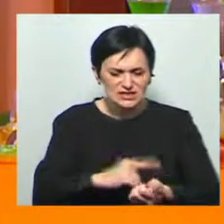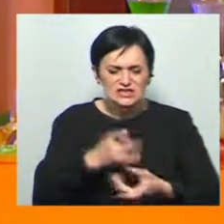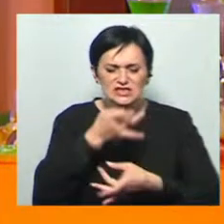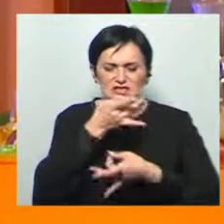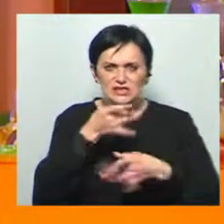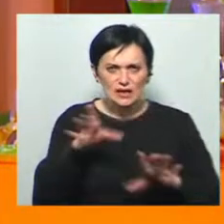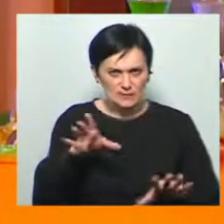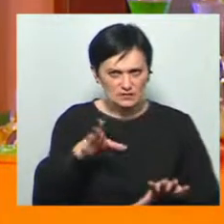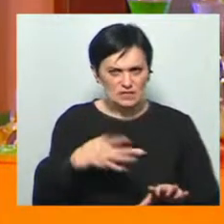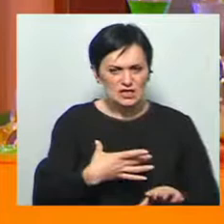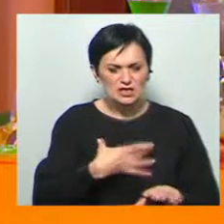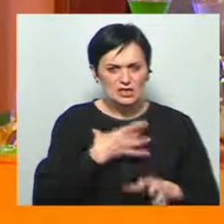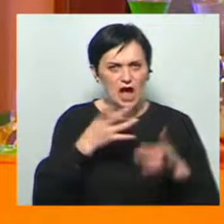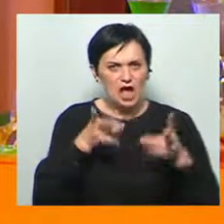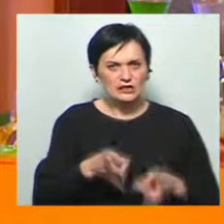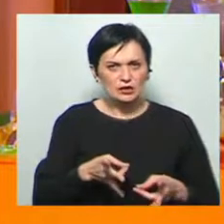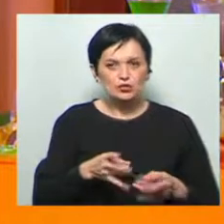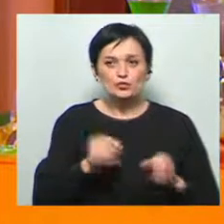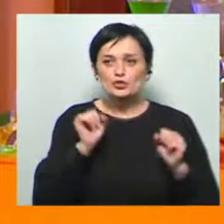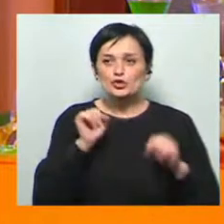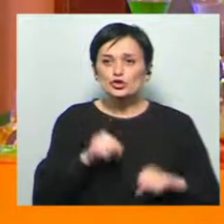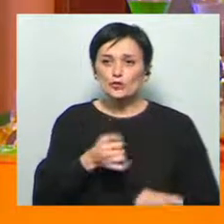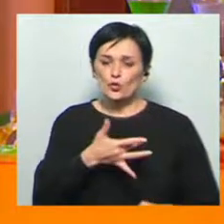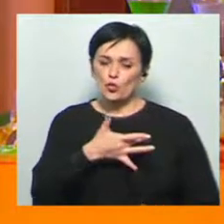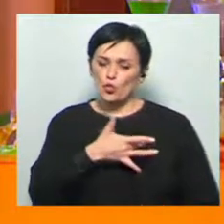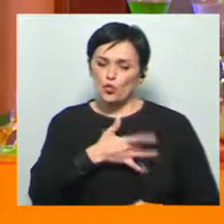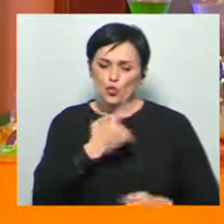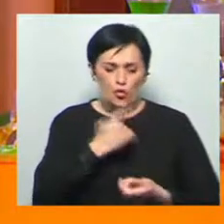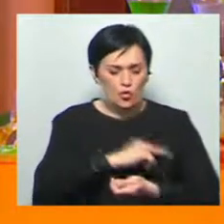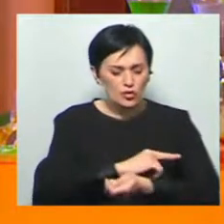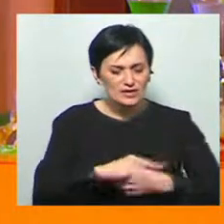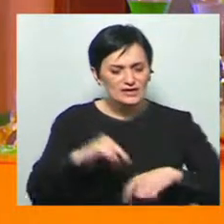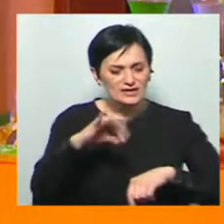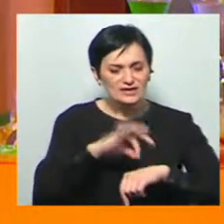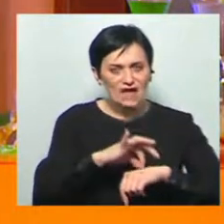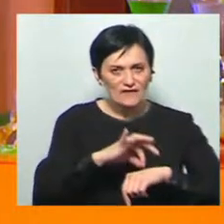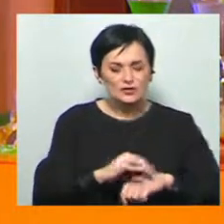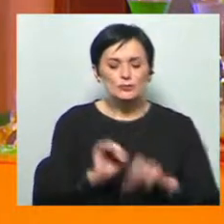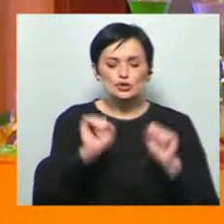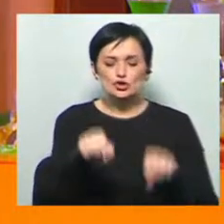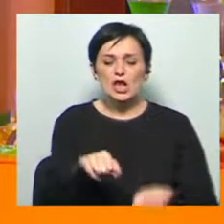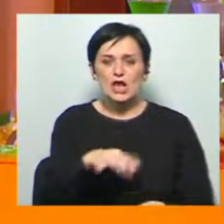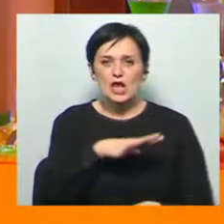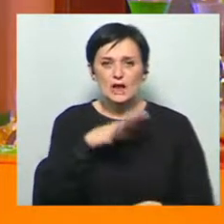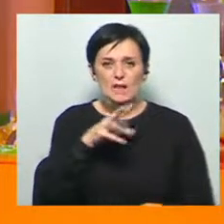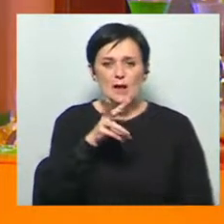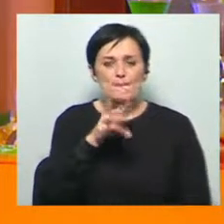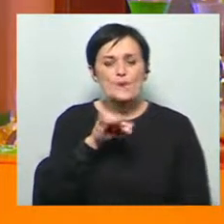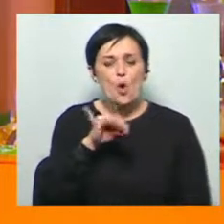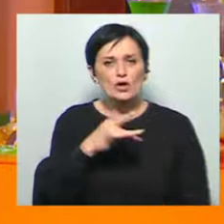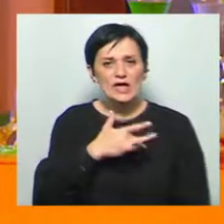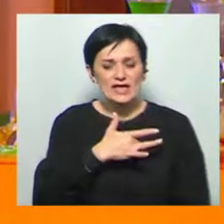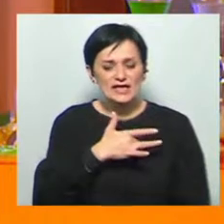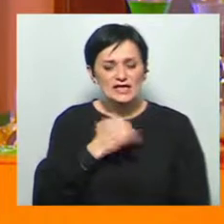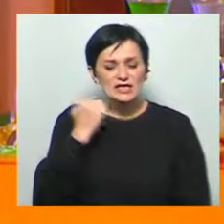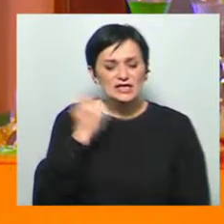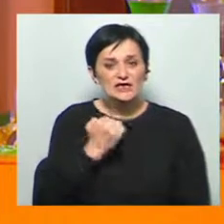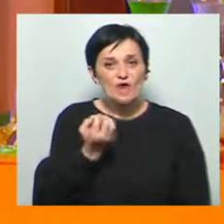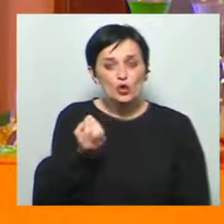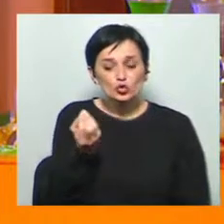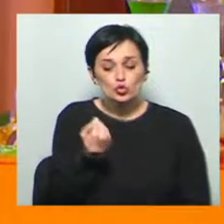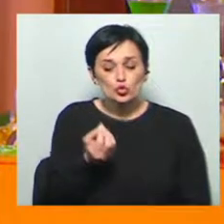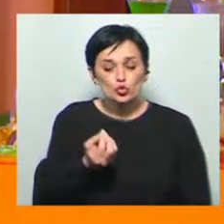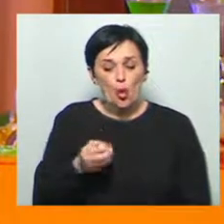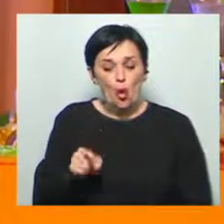ნებისმიერი კატასტროფა, ეს იქნება გულ-სისხლძარღვთა სისტემის დაავადება, ეს შეიძლება იყოს მიოკარდიუმის ინფარქტი თრომბით